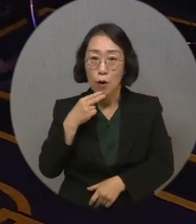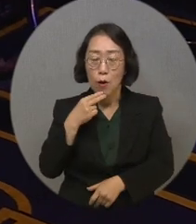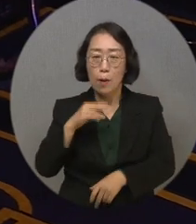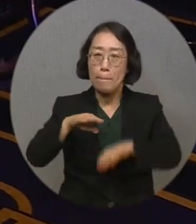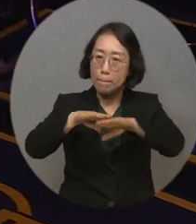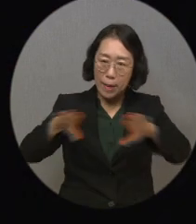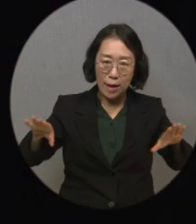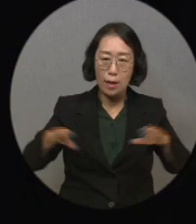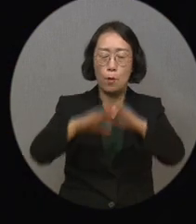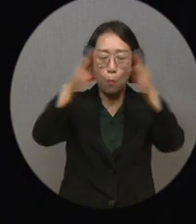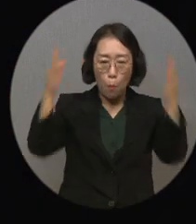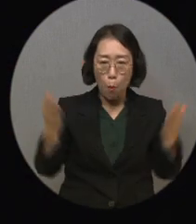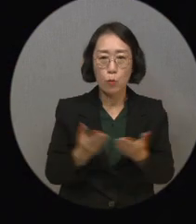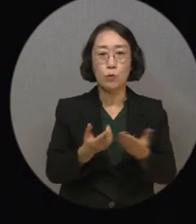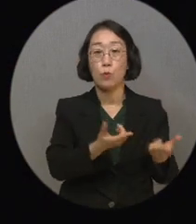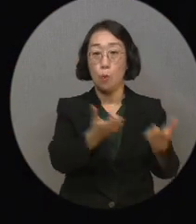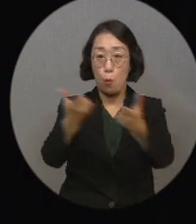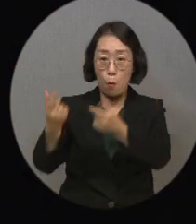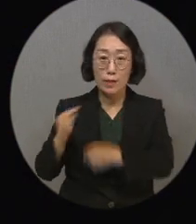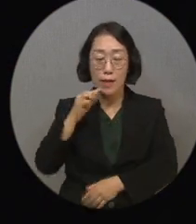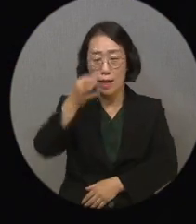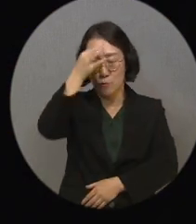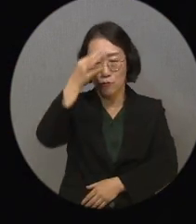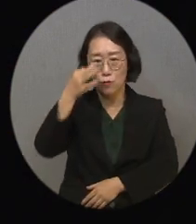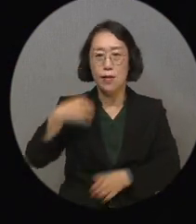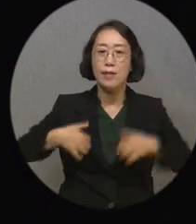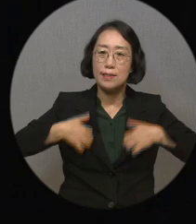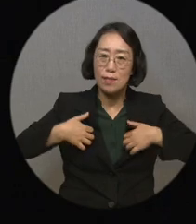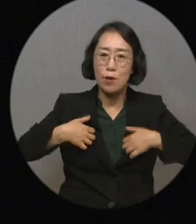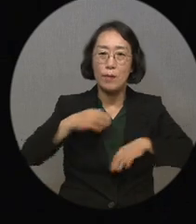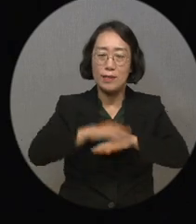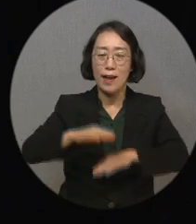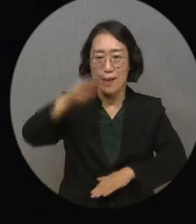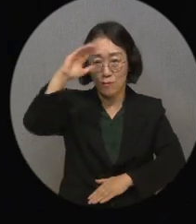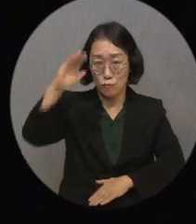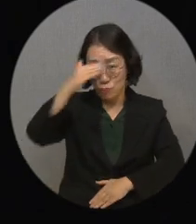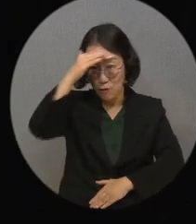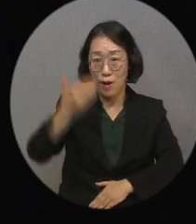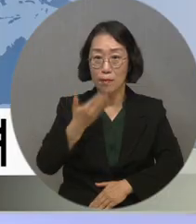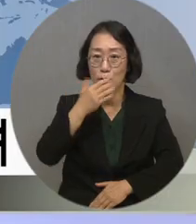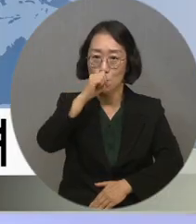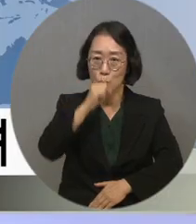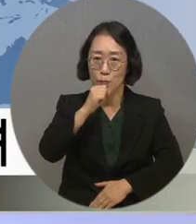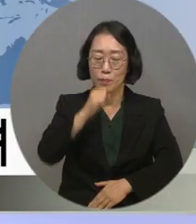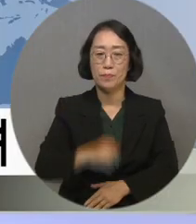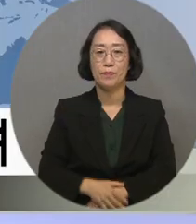허물고 모두가 예술을 누릴 수 있는 사회가 되길 기대해봅니다.